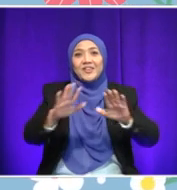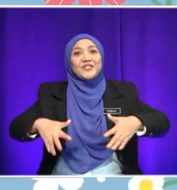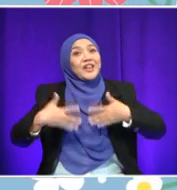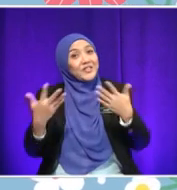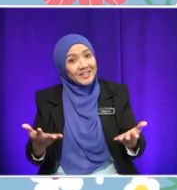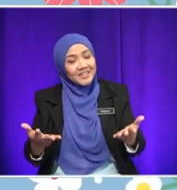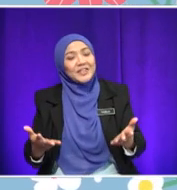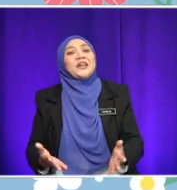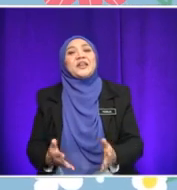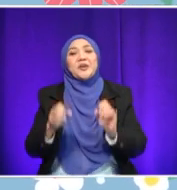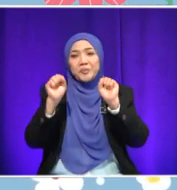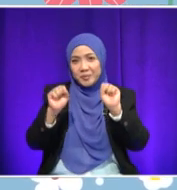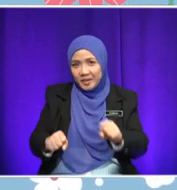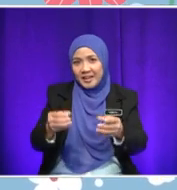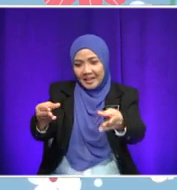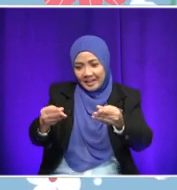kasih